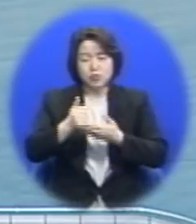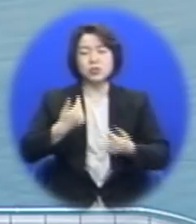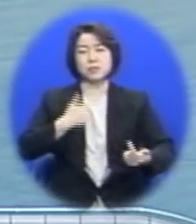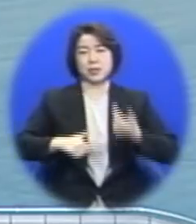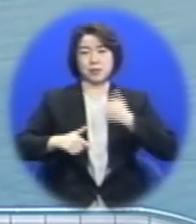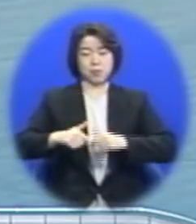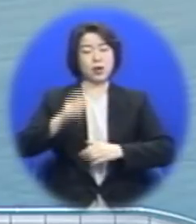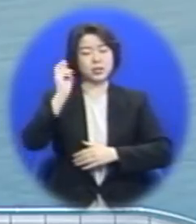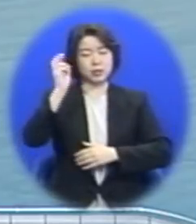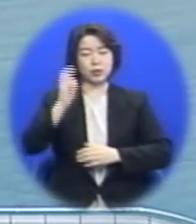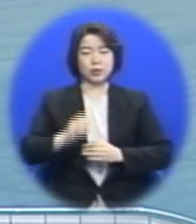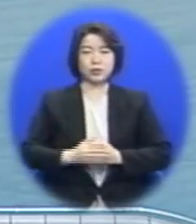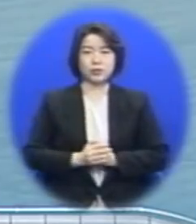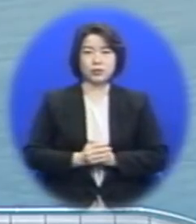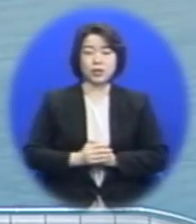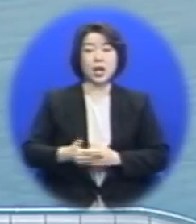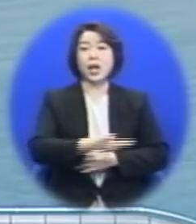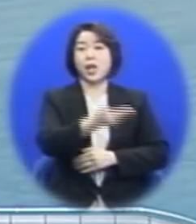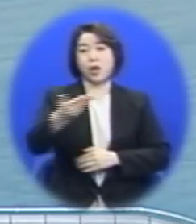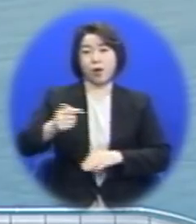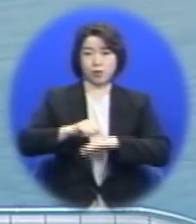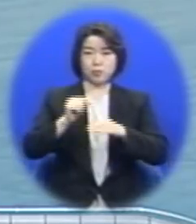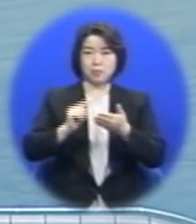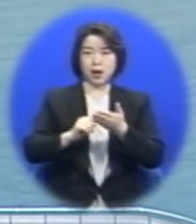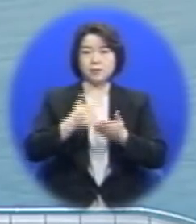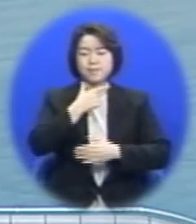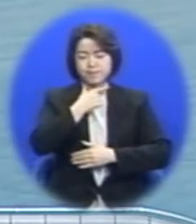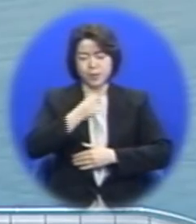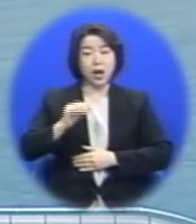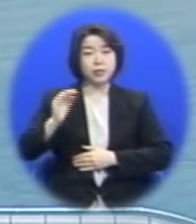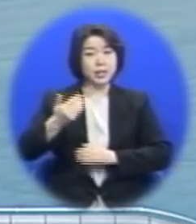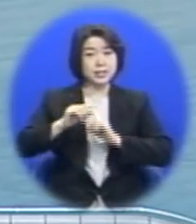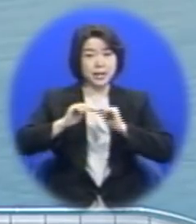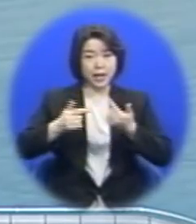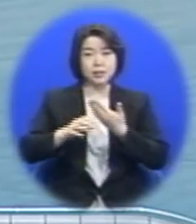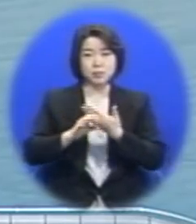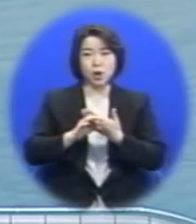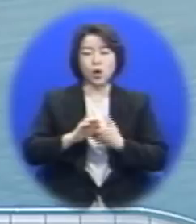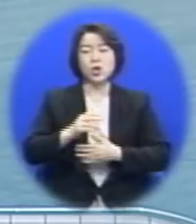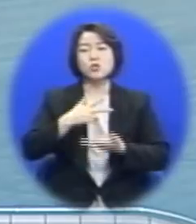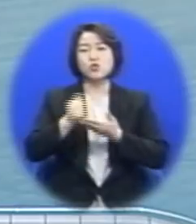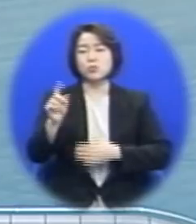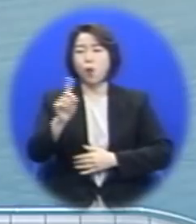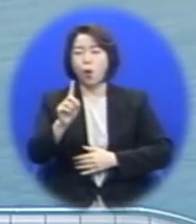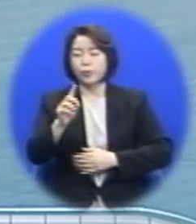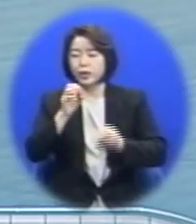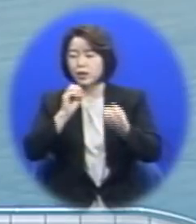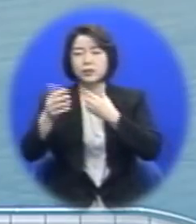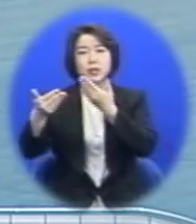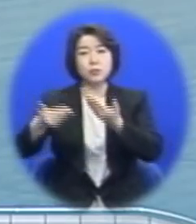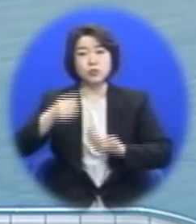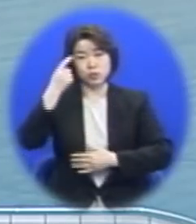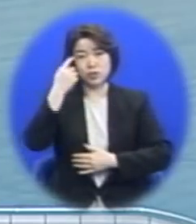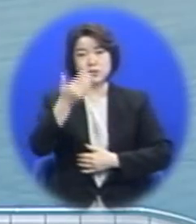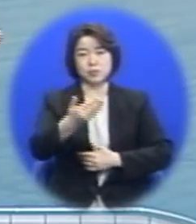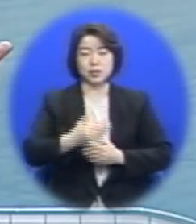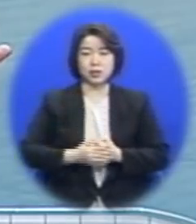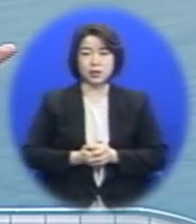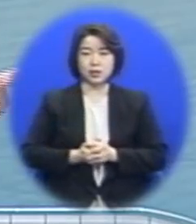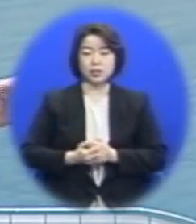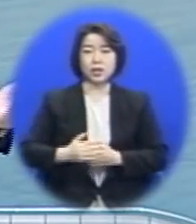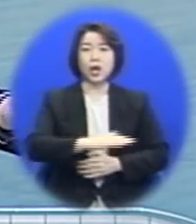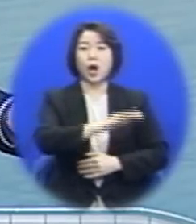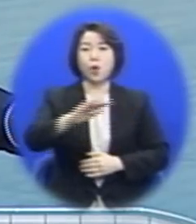기도일 것입니다. 여러분의 마음에 소원이 되지 않으면 주님이 어떻게 응답해 주십니까? 우리는